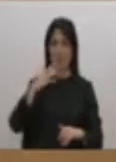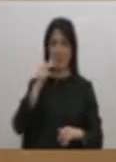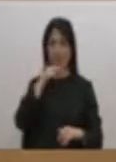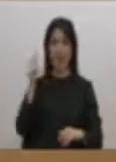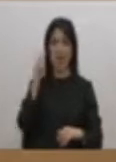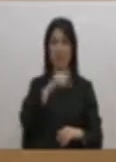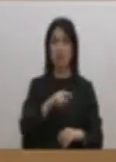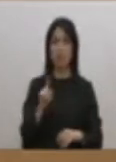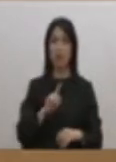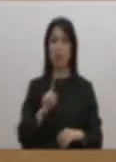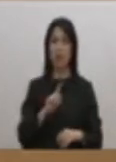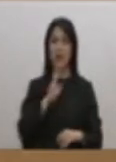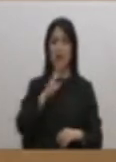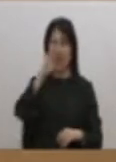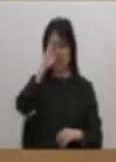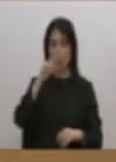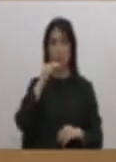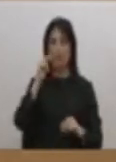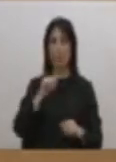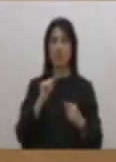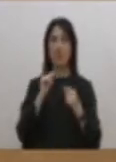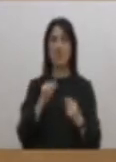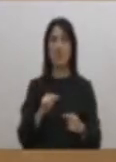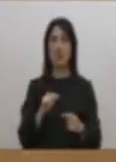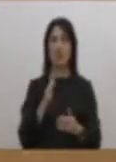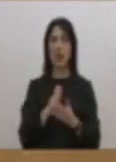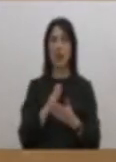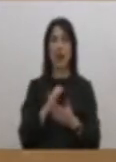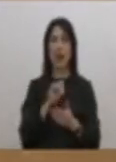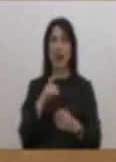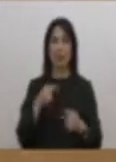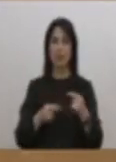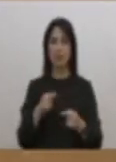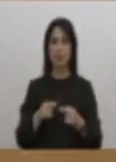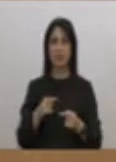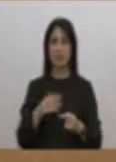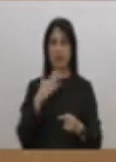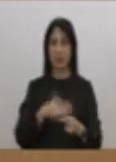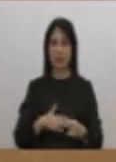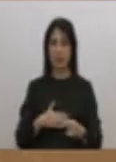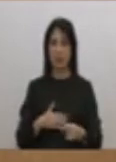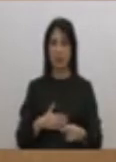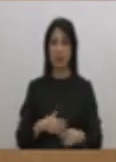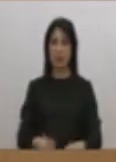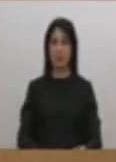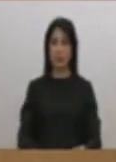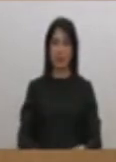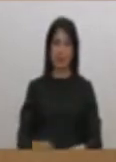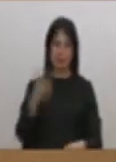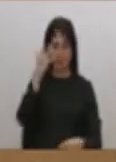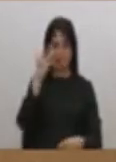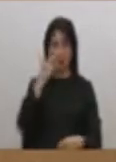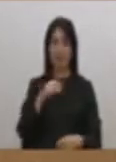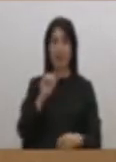danashaula timashiro, genderuli danashaulis ina avdek ar ibrzuit sakmarisat. Hoda, anu, წარმოვიდგინოთ,